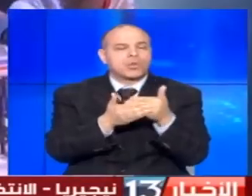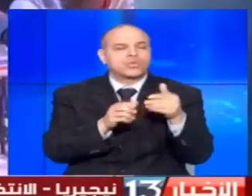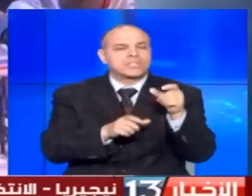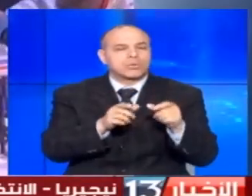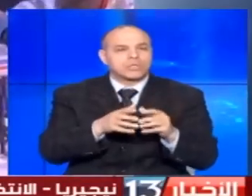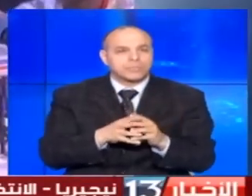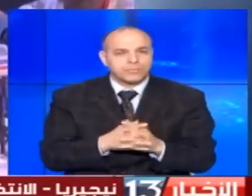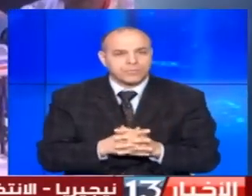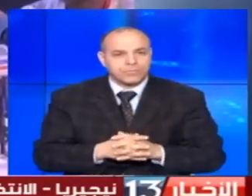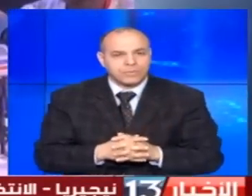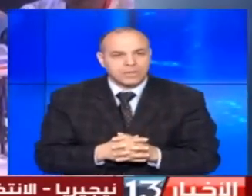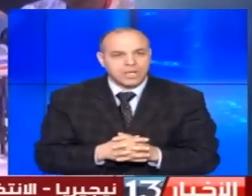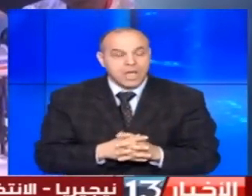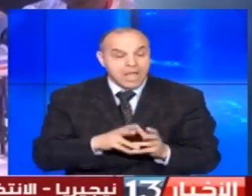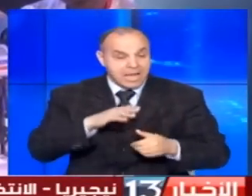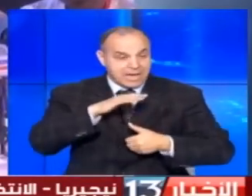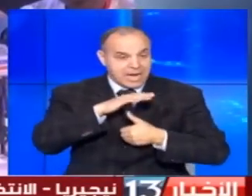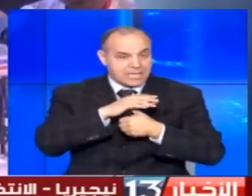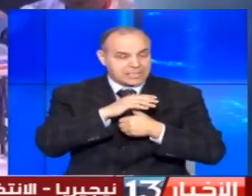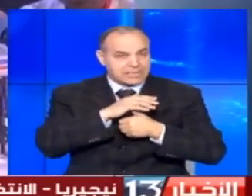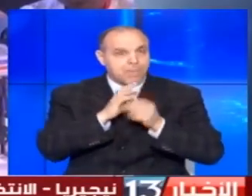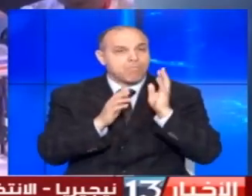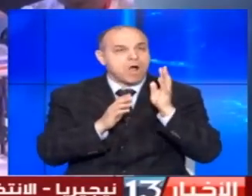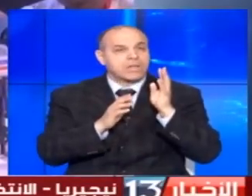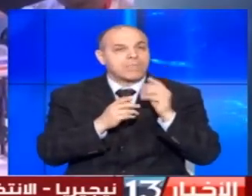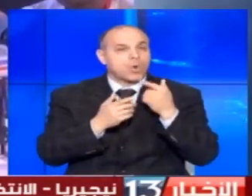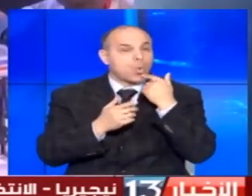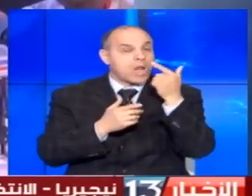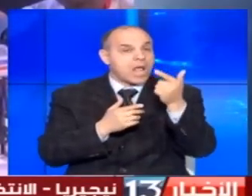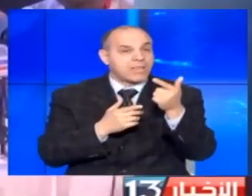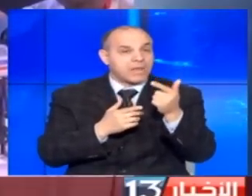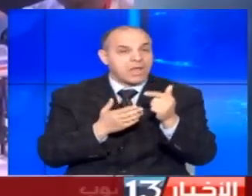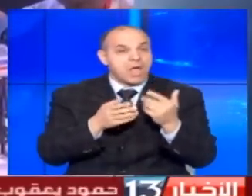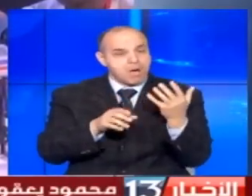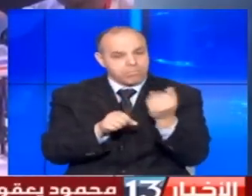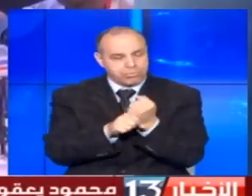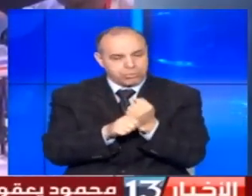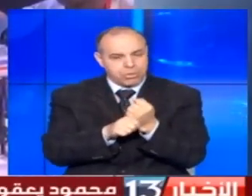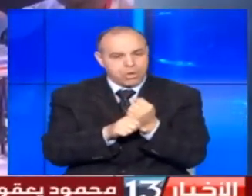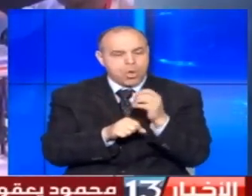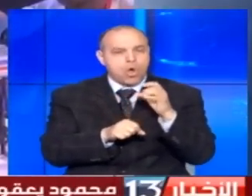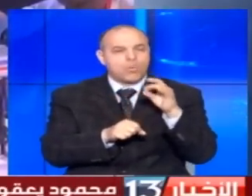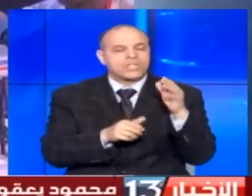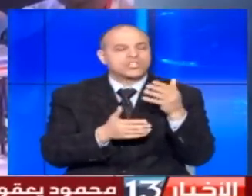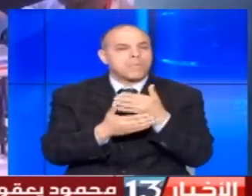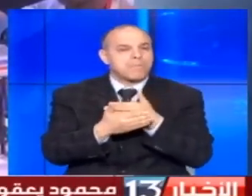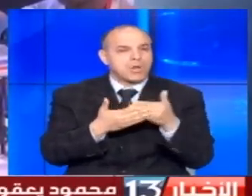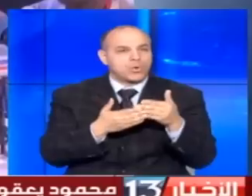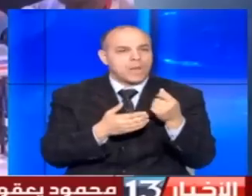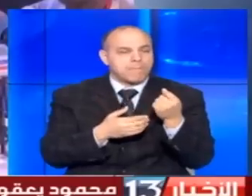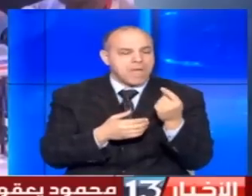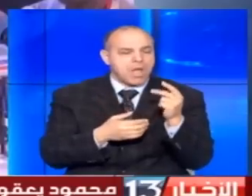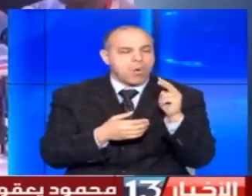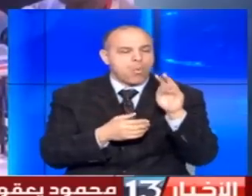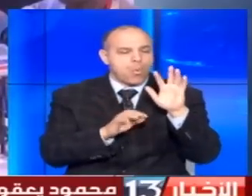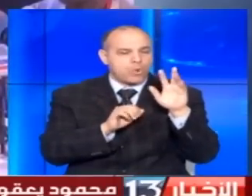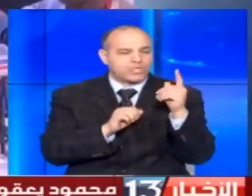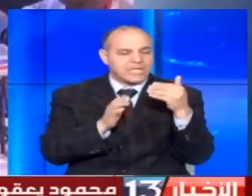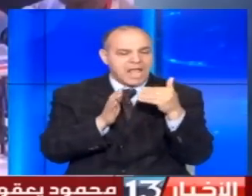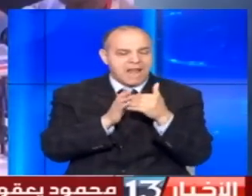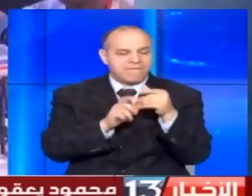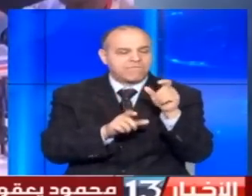صوت بخاري من حزب مؤتمر كل التقدميين حصل على 15 مليون و191